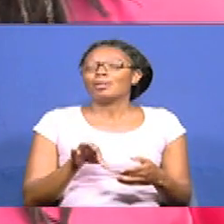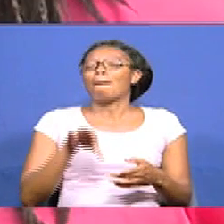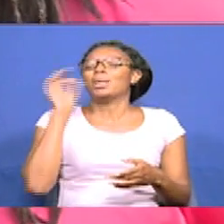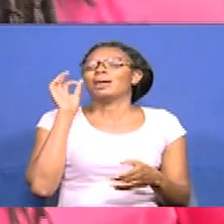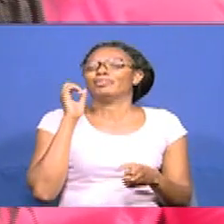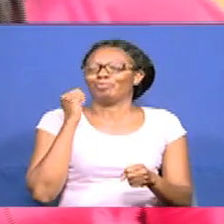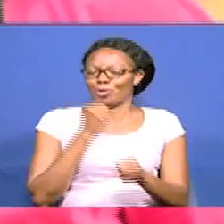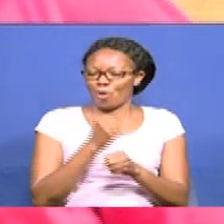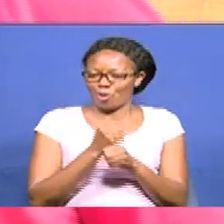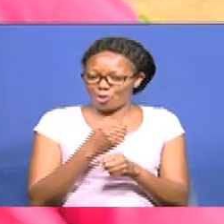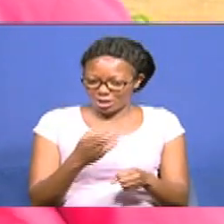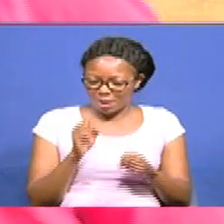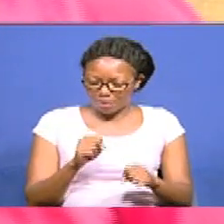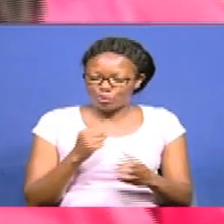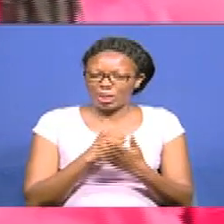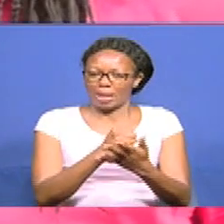wakulima wengine. Hapo ndio